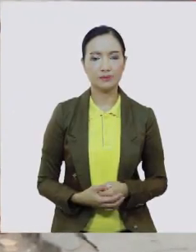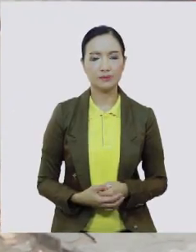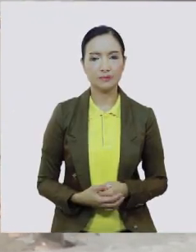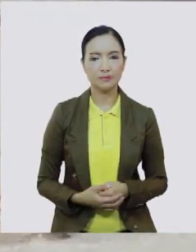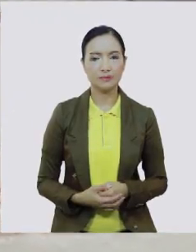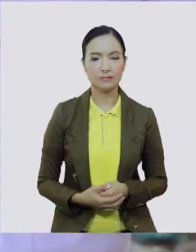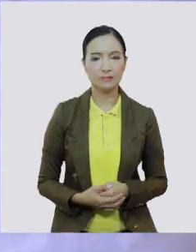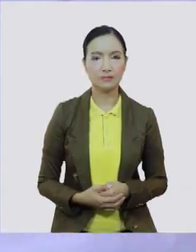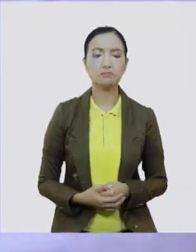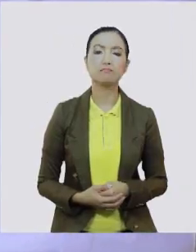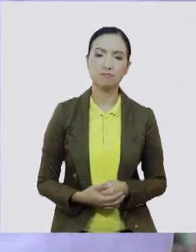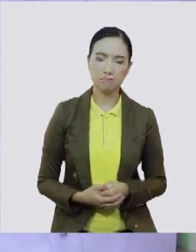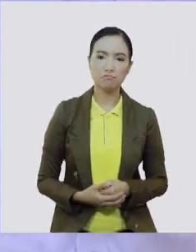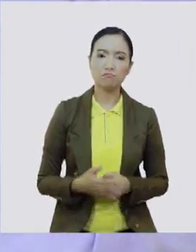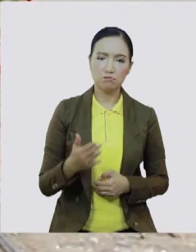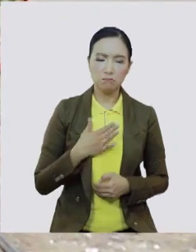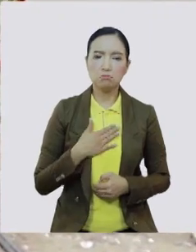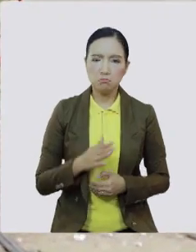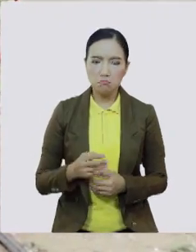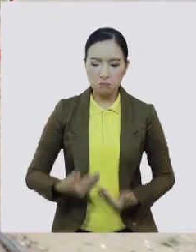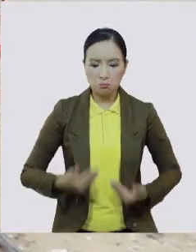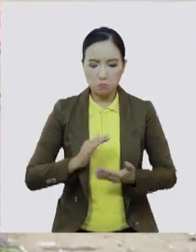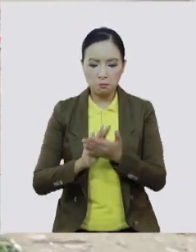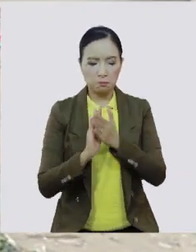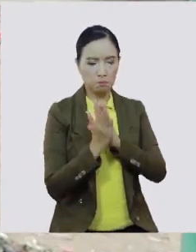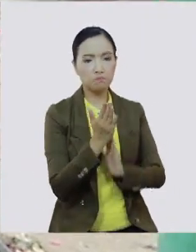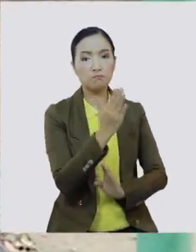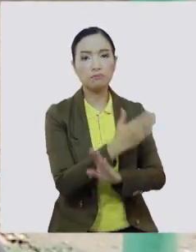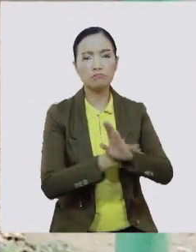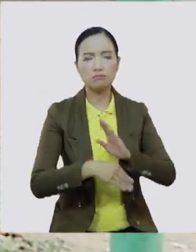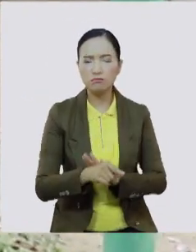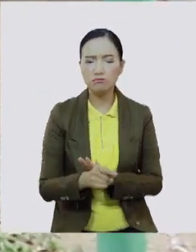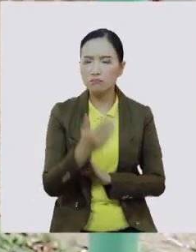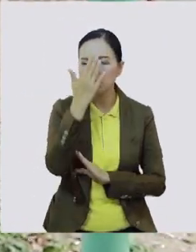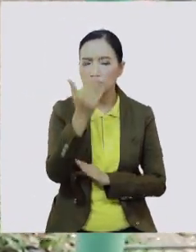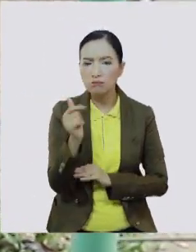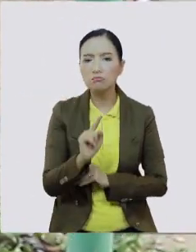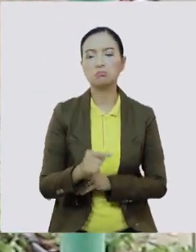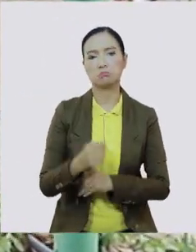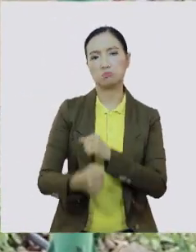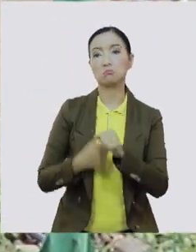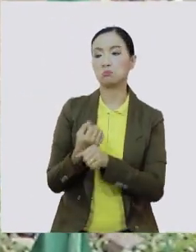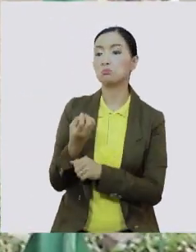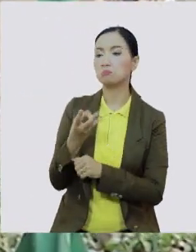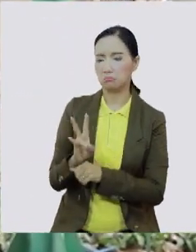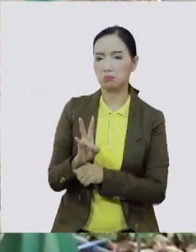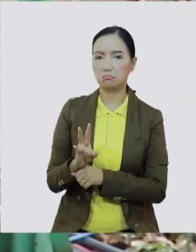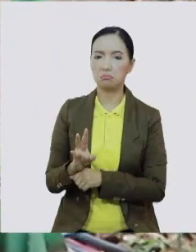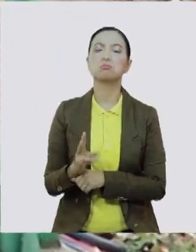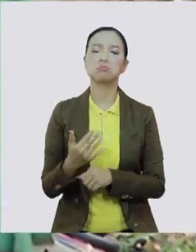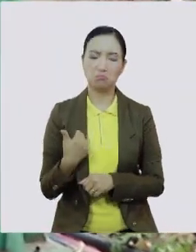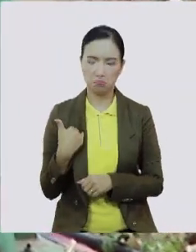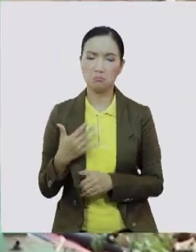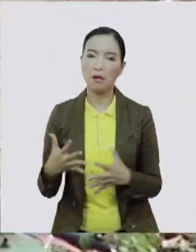จุดเปลี่ยนที่ทำให้เราต้องมาเป็นแบบนี้เนี่ยมันเกิดขึ้นได้ยังไง ก็คือประสบอุบัติเหตุตอนอายุ17ปีอะค่ะ ครับ ต